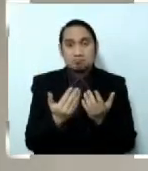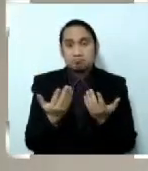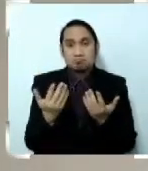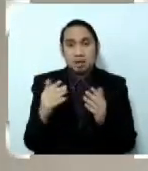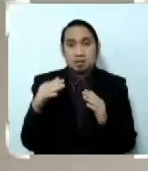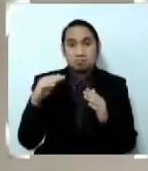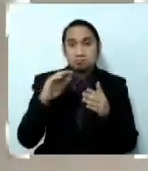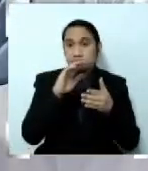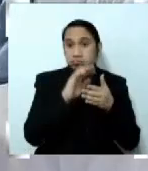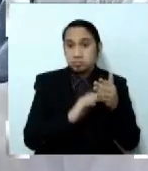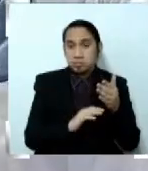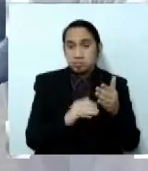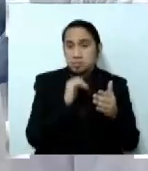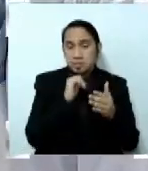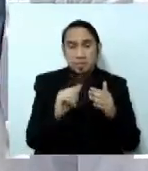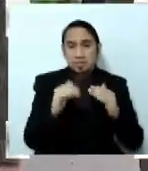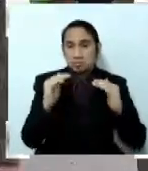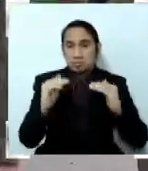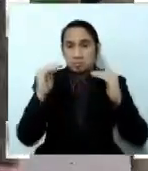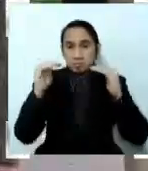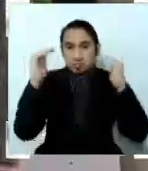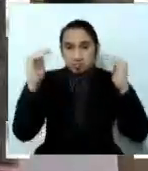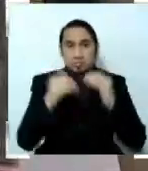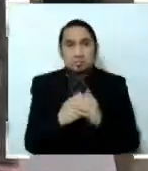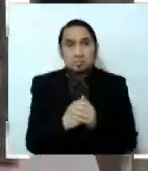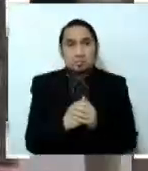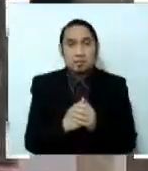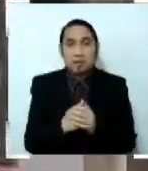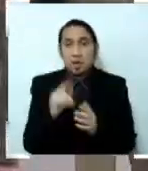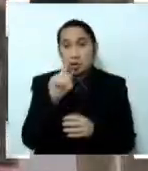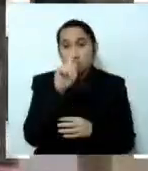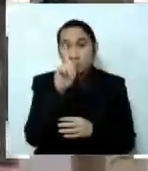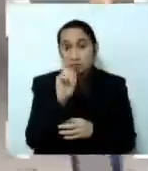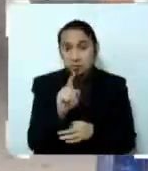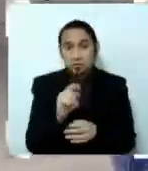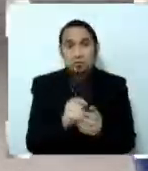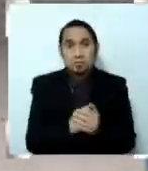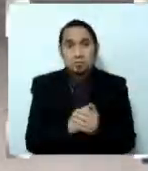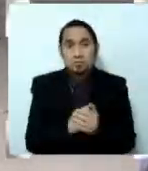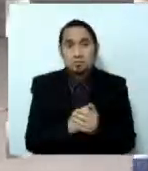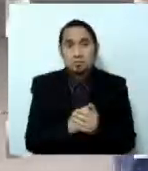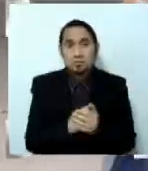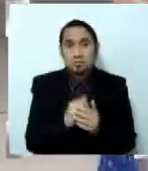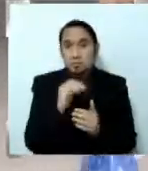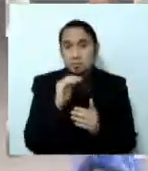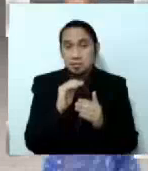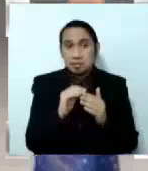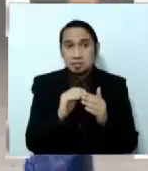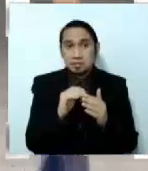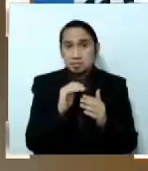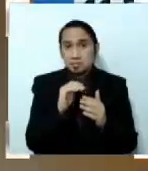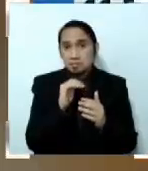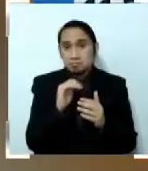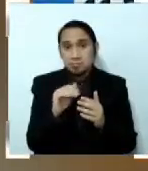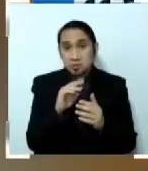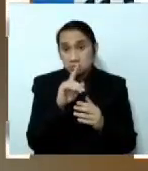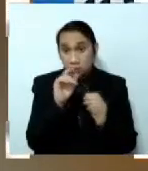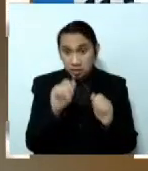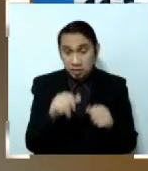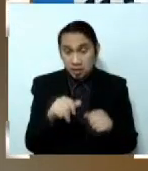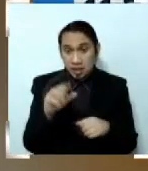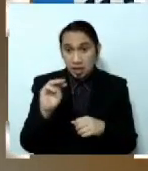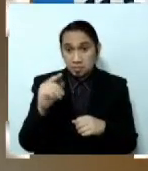halos hindi tumataas at hindi rin bumababa. Ang tanong, may posibilidad na bang mag-MGCQ ang NCR? Sa